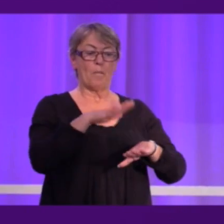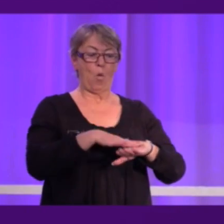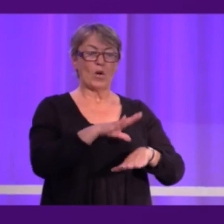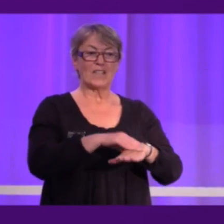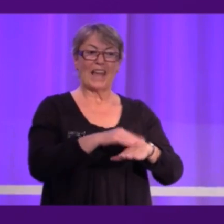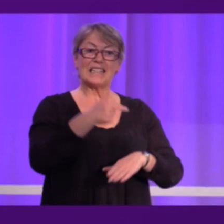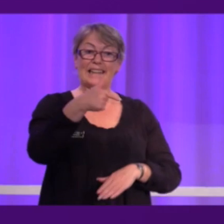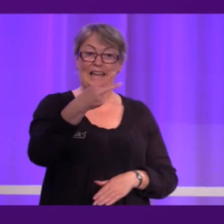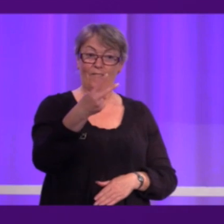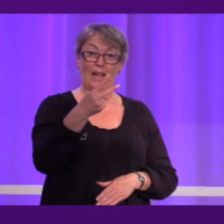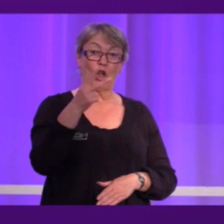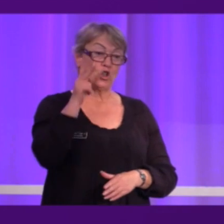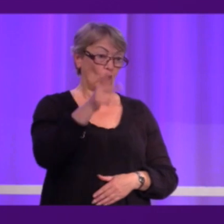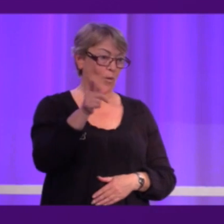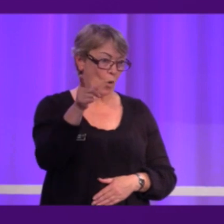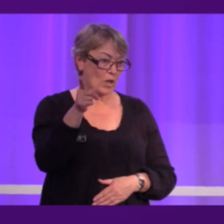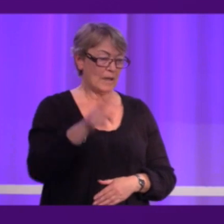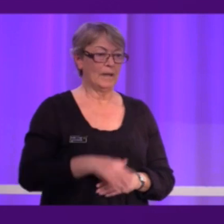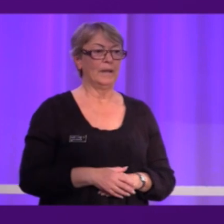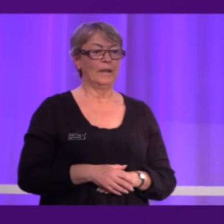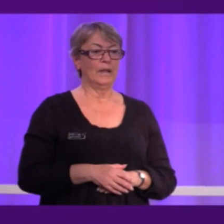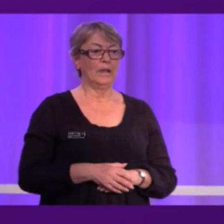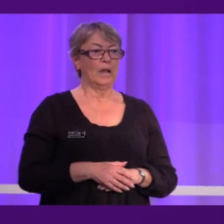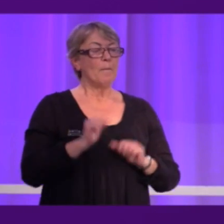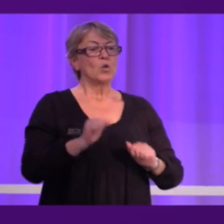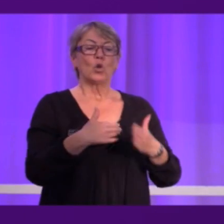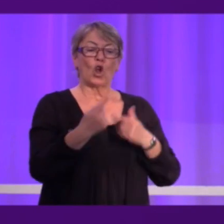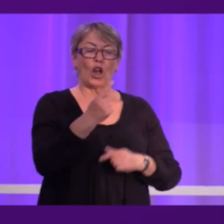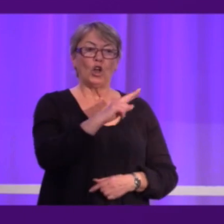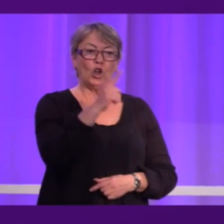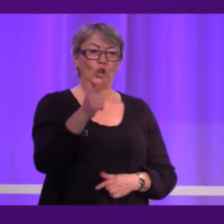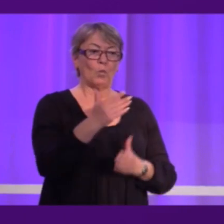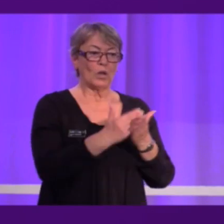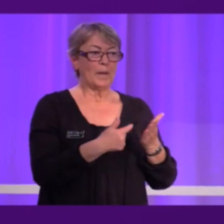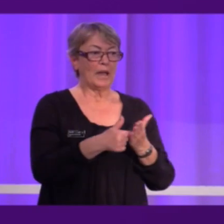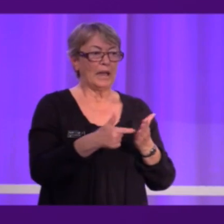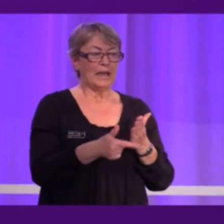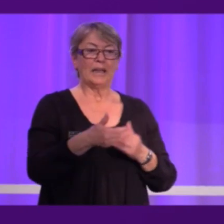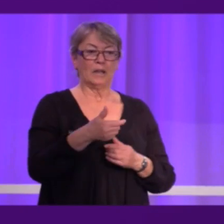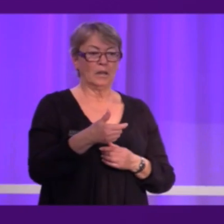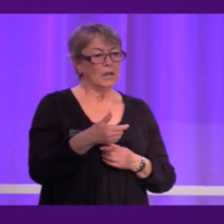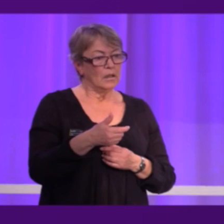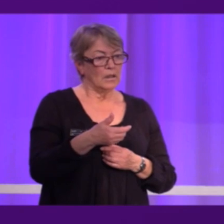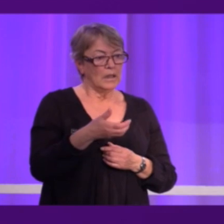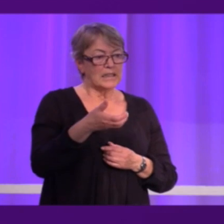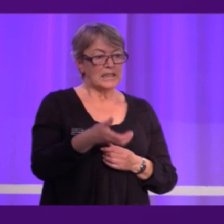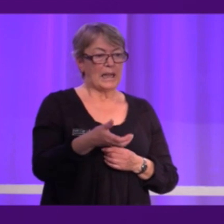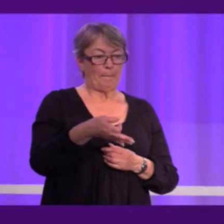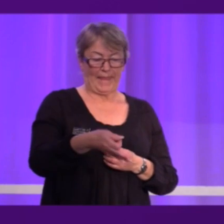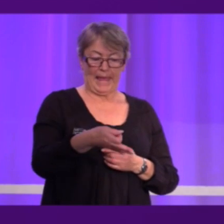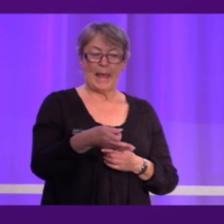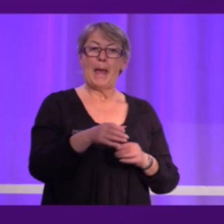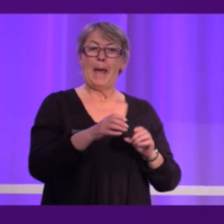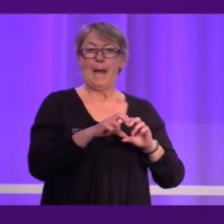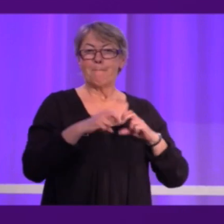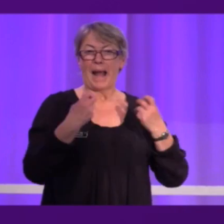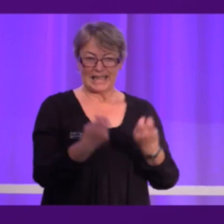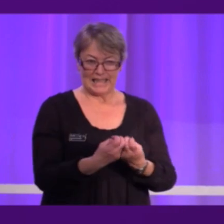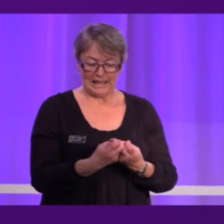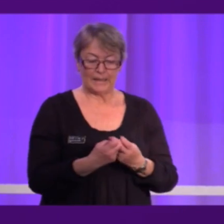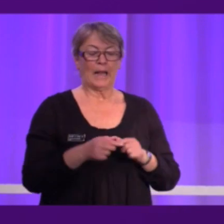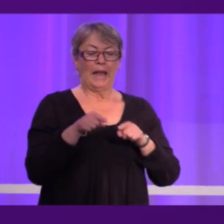Television i Göteborg. Man skulle göra ett nytt program som då hette CP-magasinet. Det här programmet,